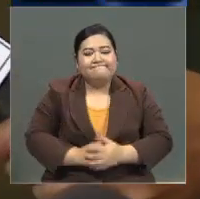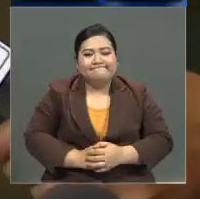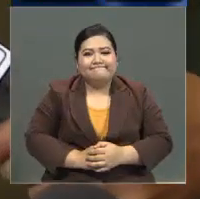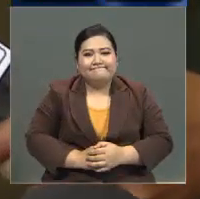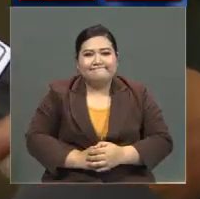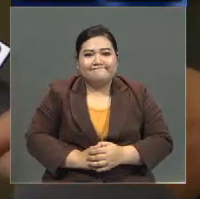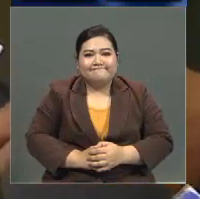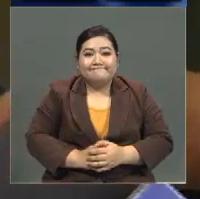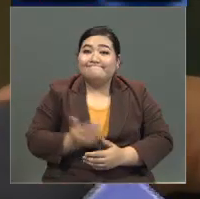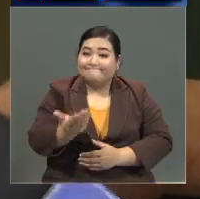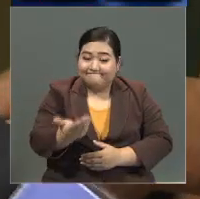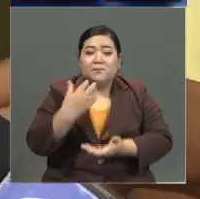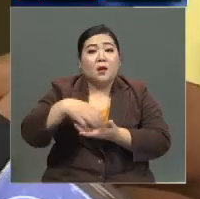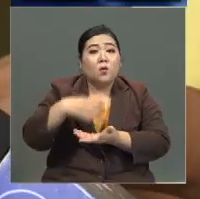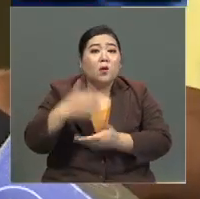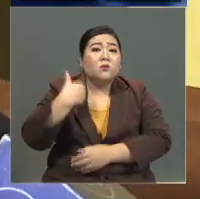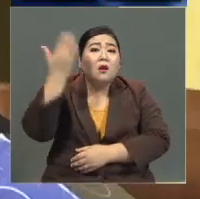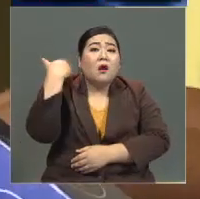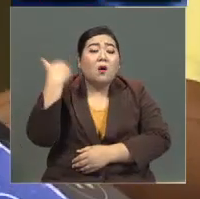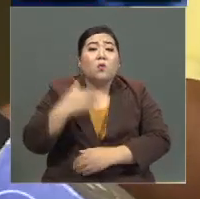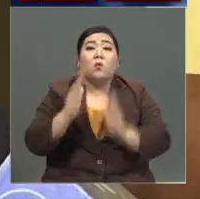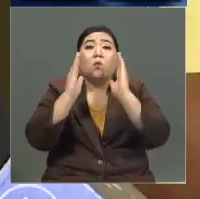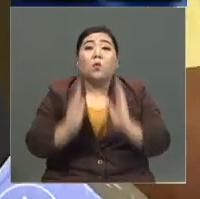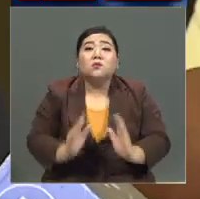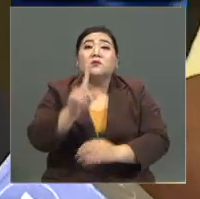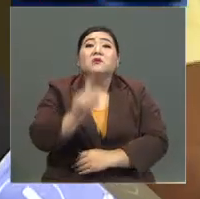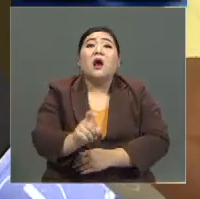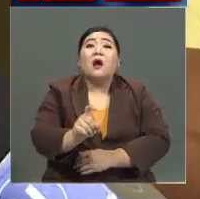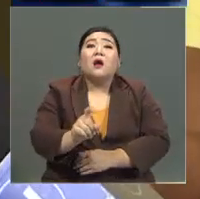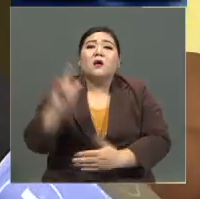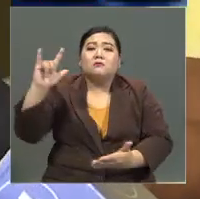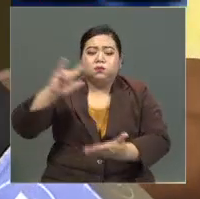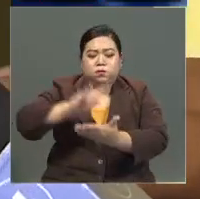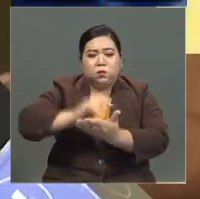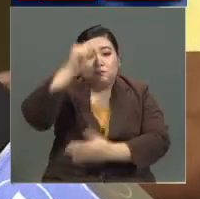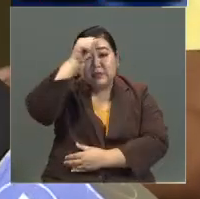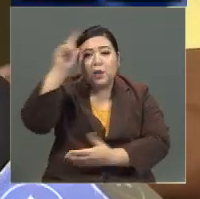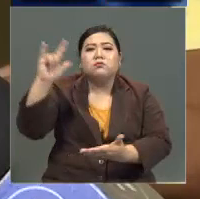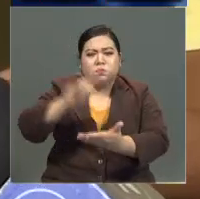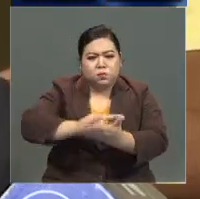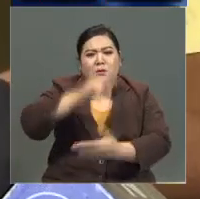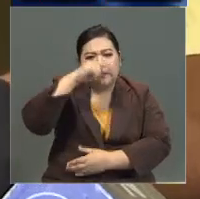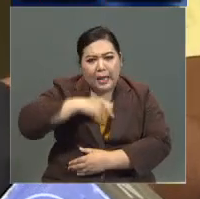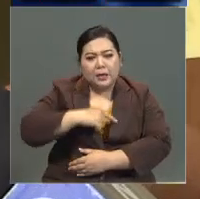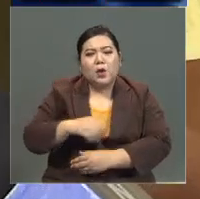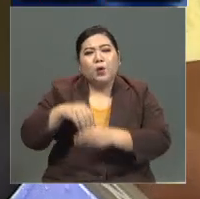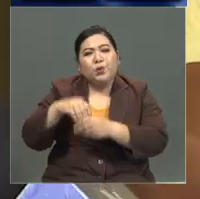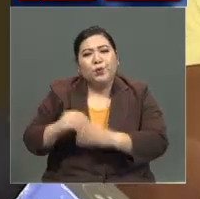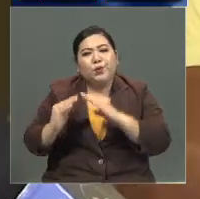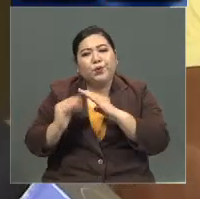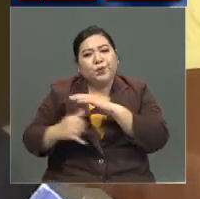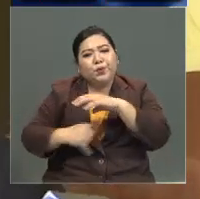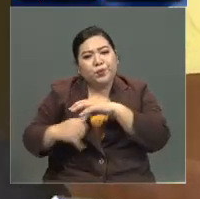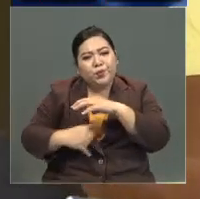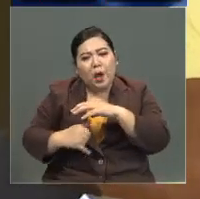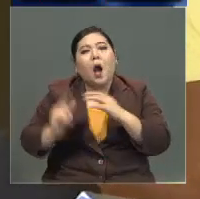คุณอนุทินยังพูดถึงเหตุการณ์การเสียชีวิตของคนที่เดินทางกลับมาจากอินเดียนะคะแล้วก็มาเสียชีวิตในสเตทควอรันทีนนะคะ